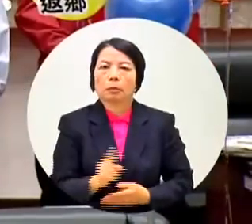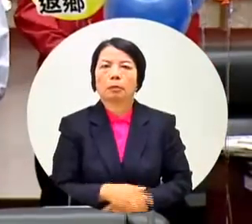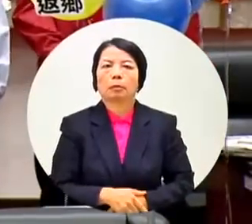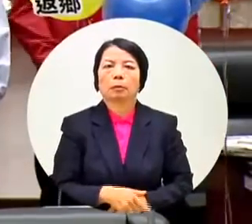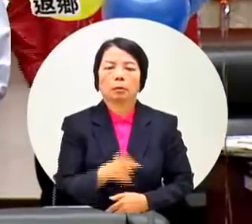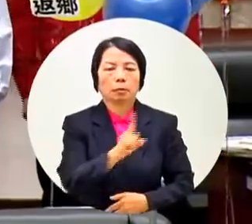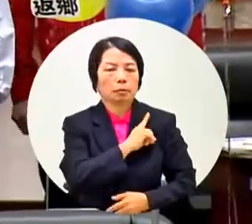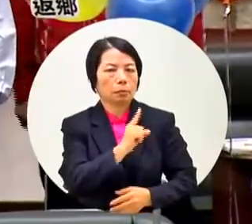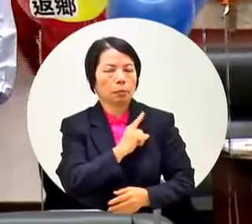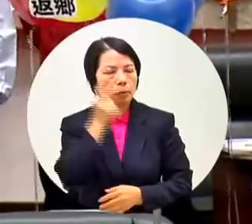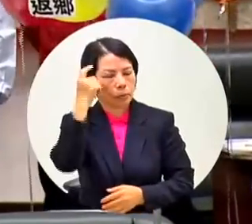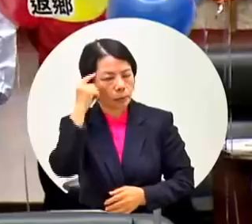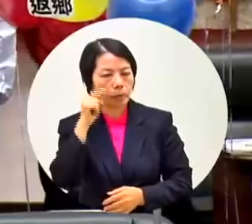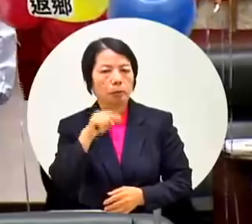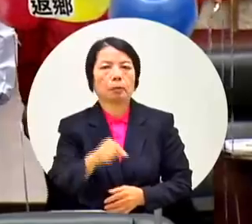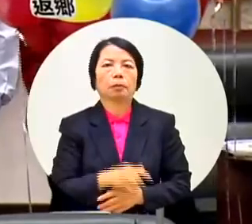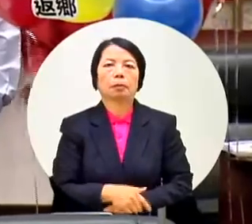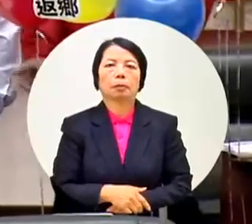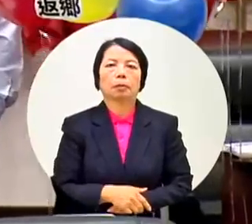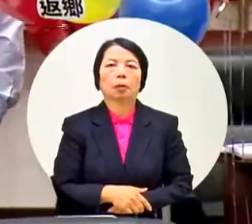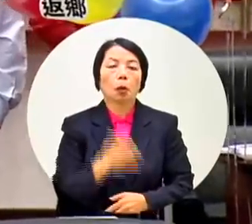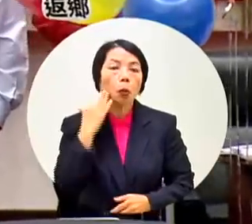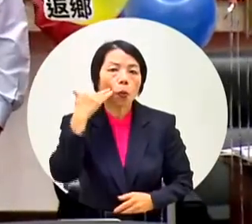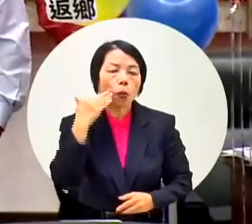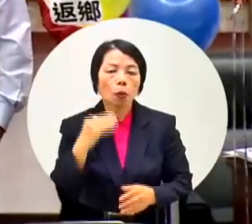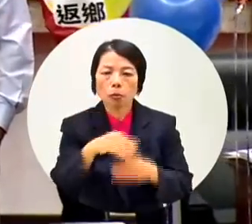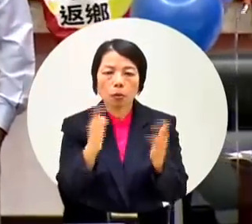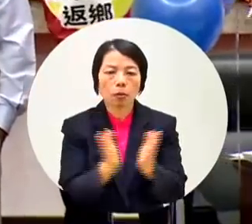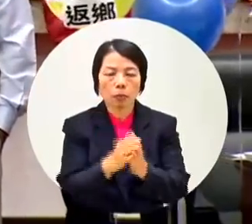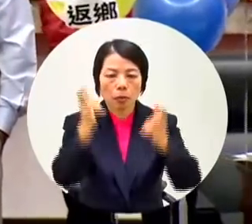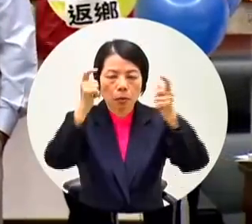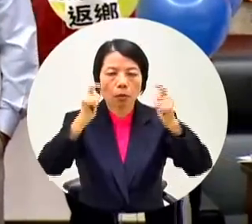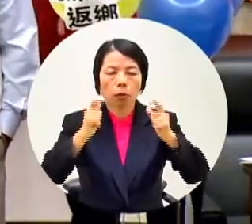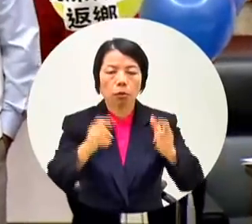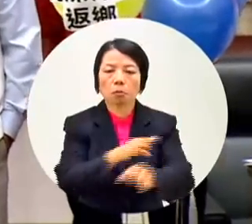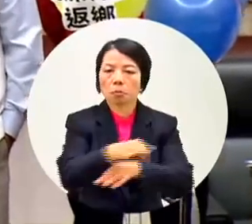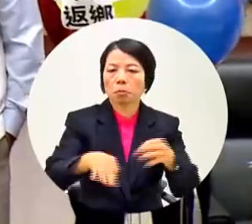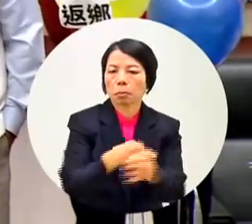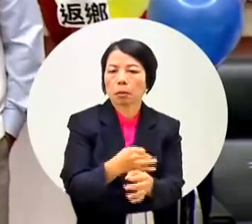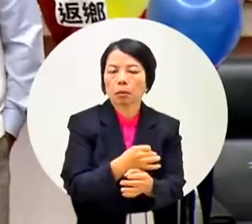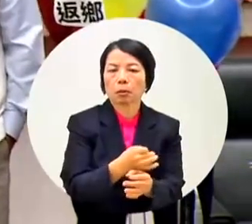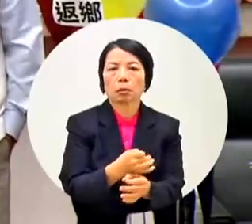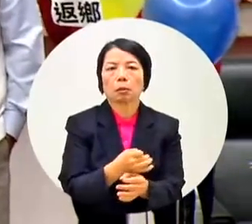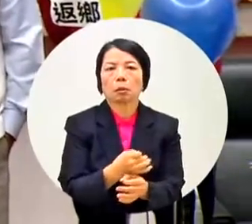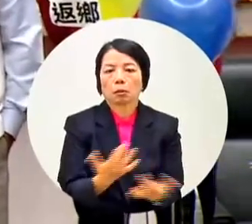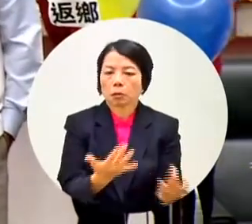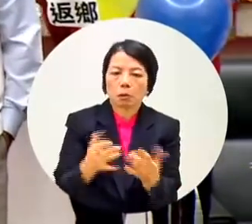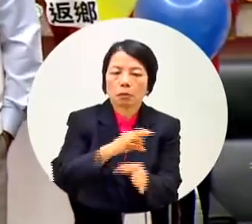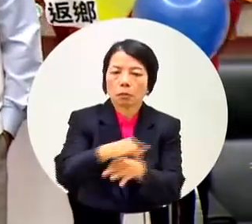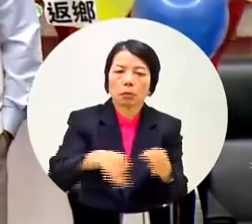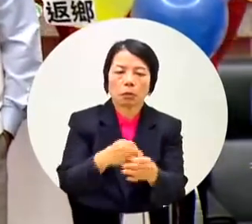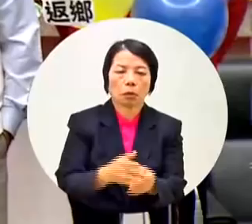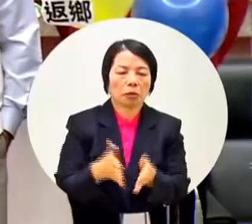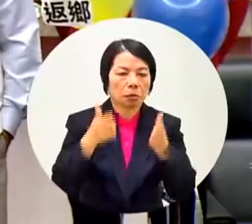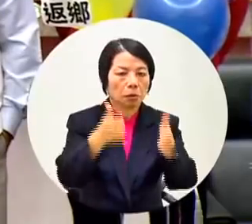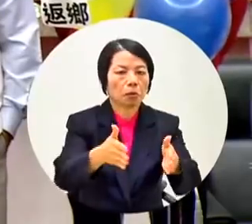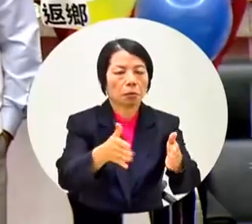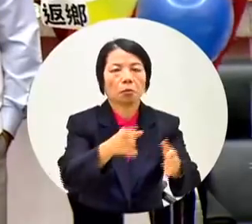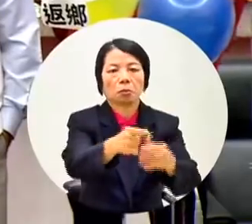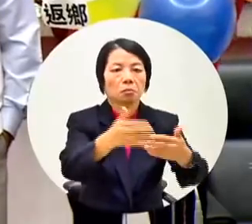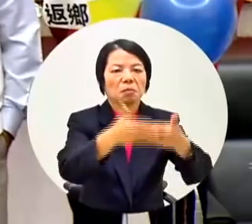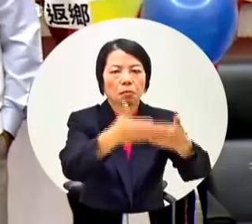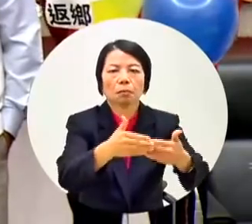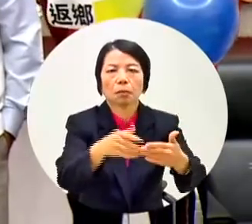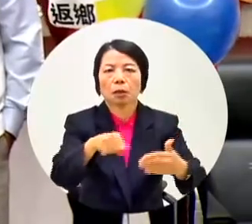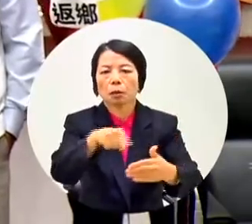思维，那是所有高雄的产金爱靠着西进一道。难道你没有南向政策？你有走向世界各